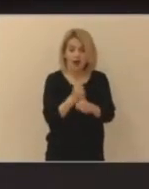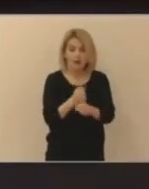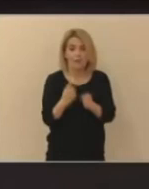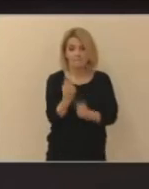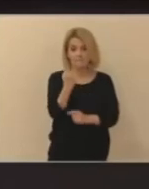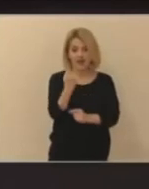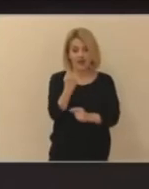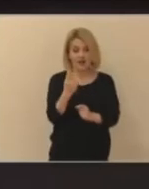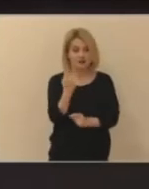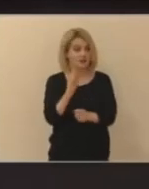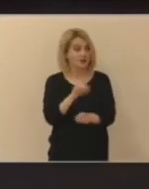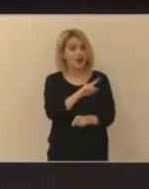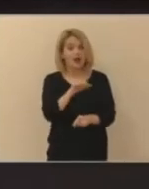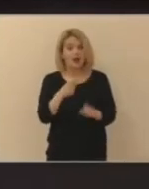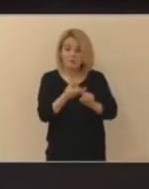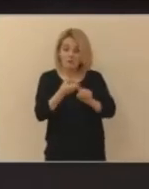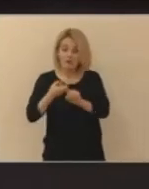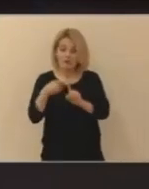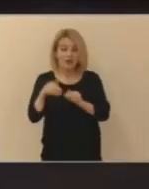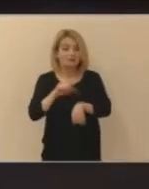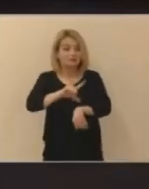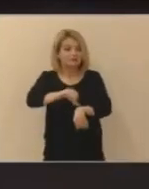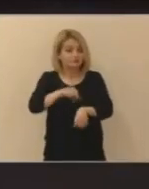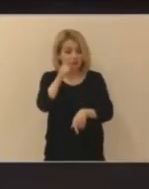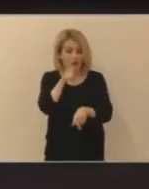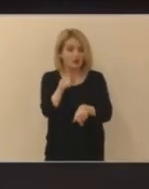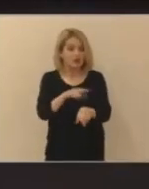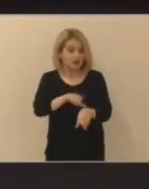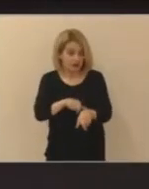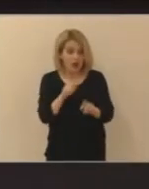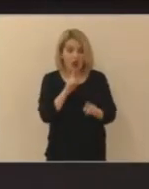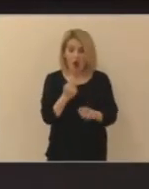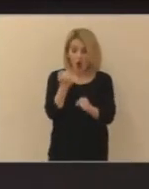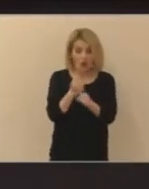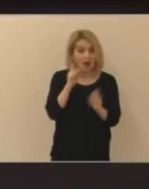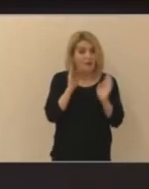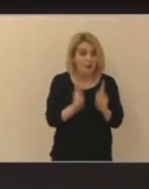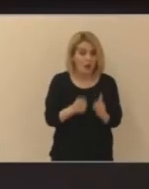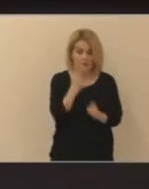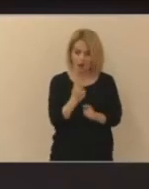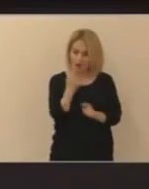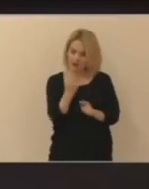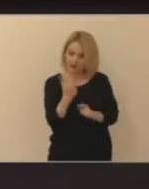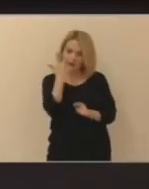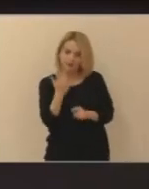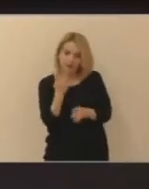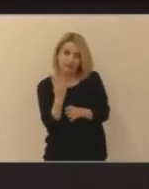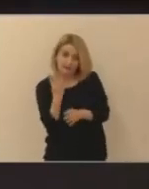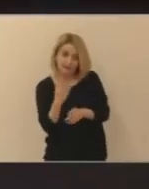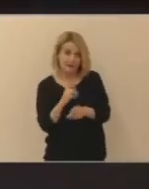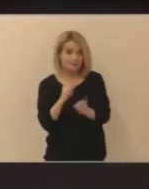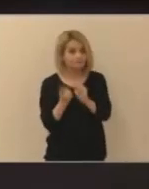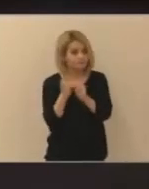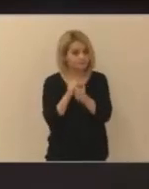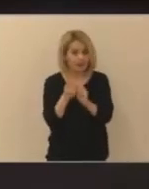согласно ограничувањата, но тие што работат и на втора, трета или пак четврта смена, секако дека ќе имат